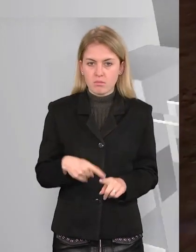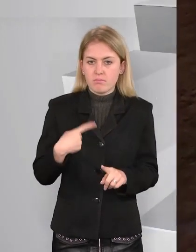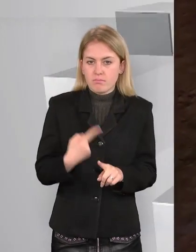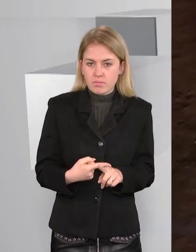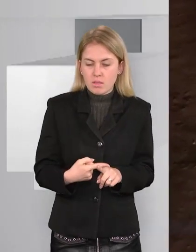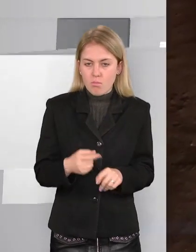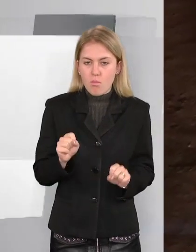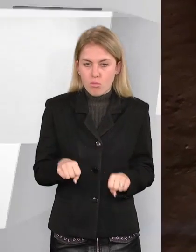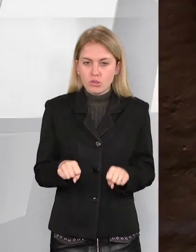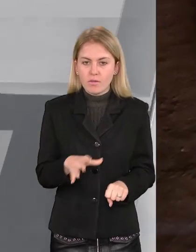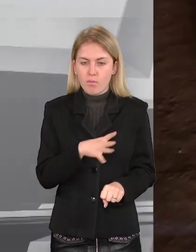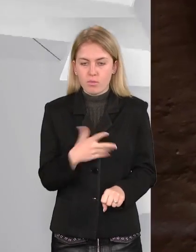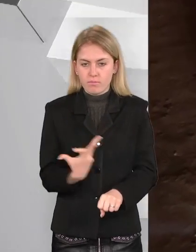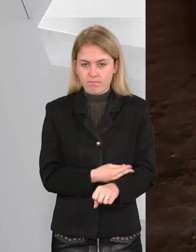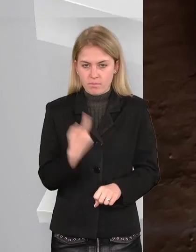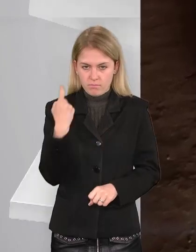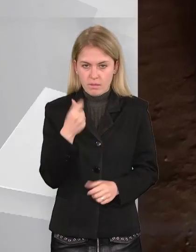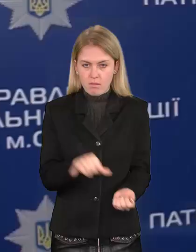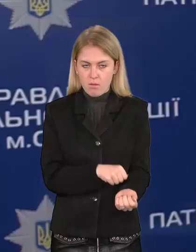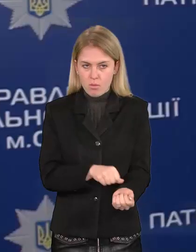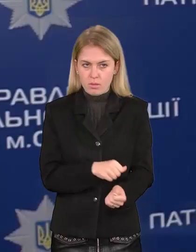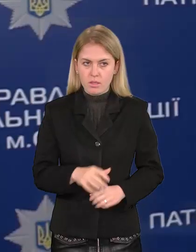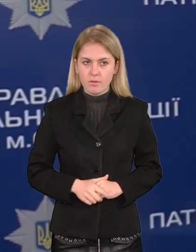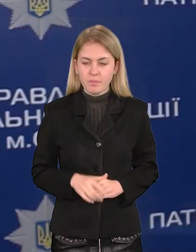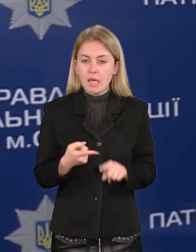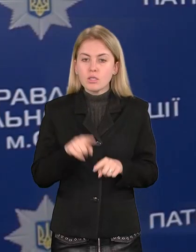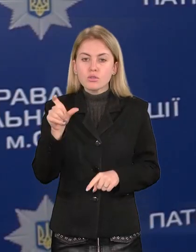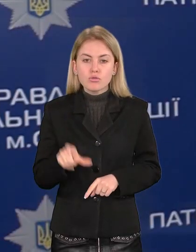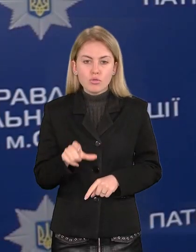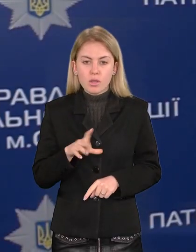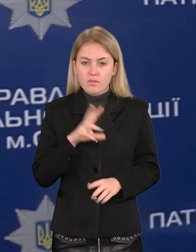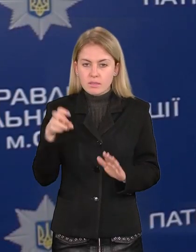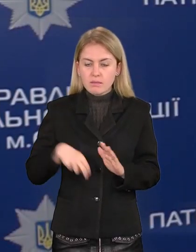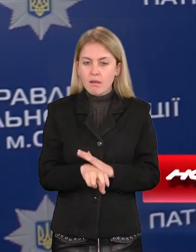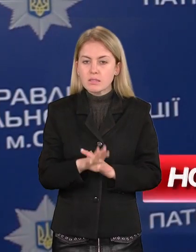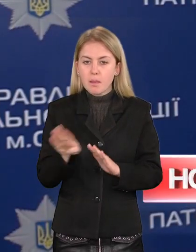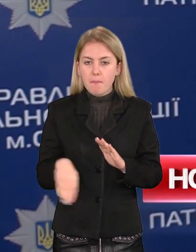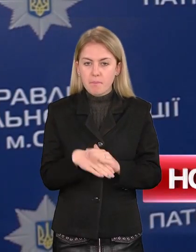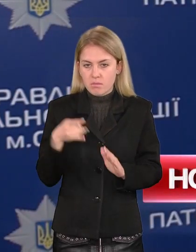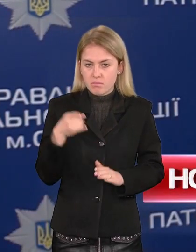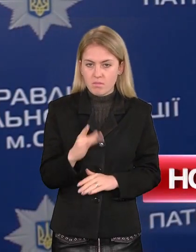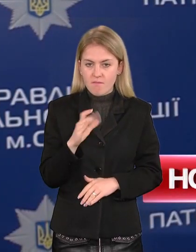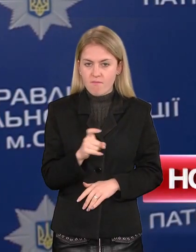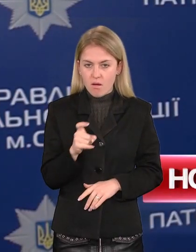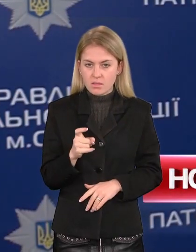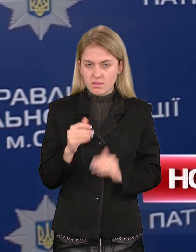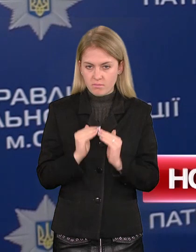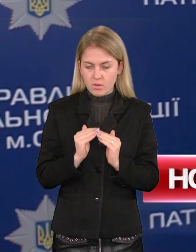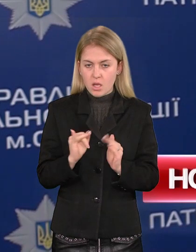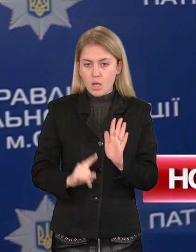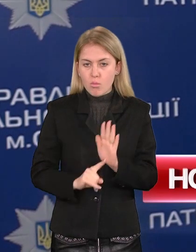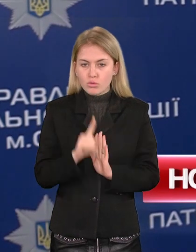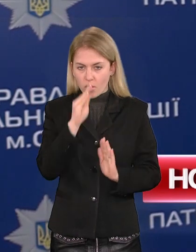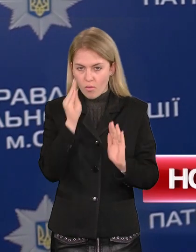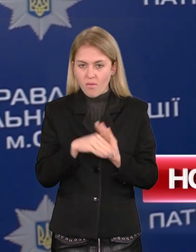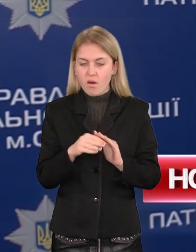сп'яніння та, ймовірно, був під дією наркотиків. Даний чоловік заліз під транспортний засіб ВАЗ, який стояв посеред гаража, та почав